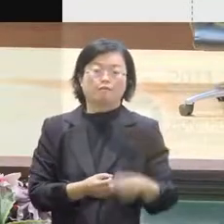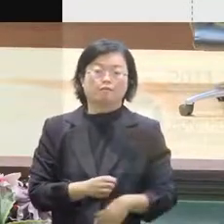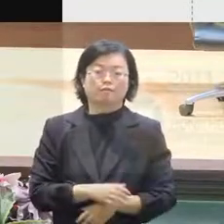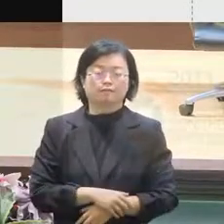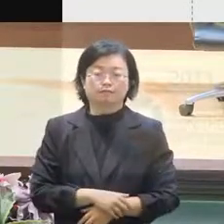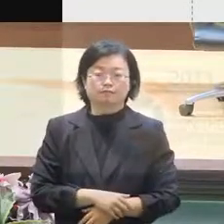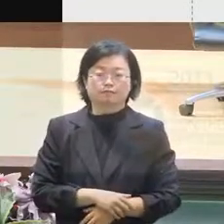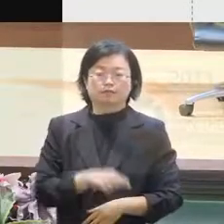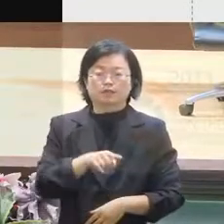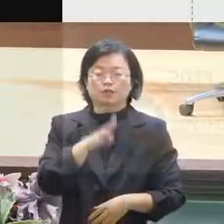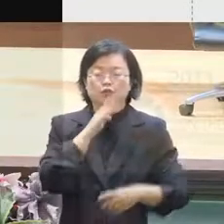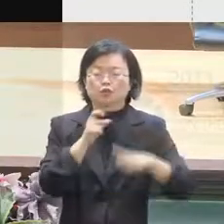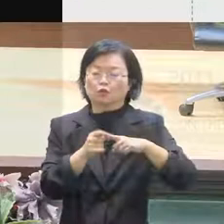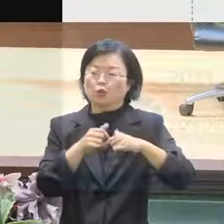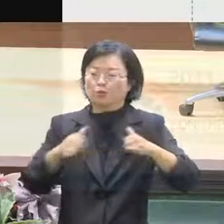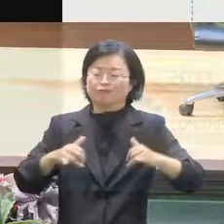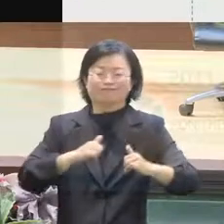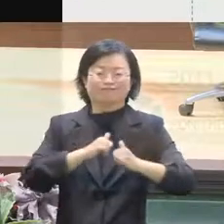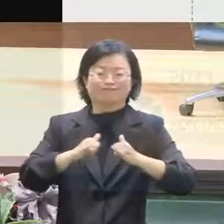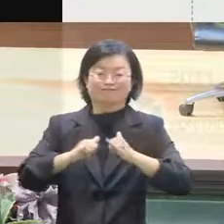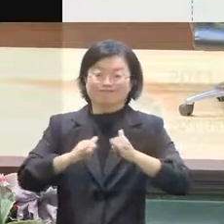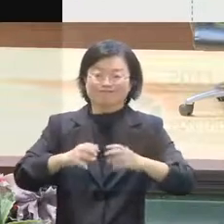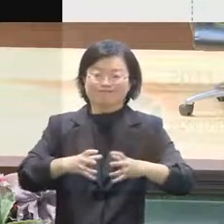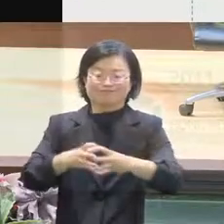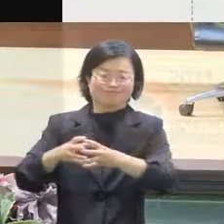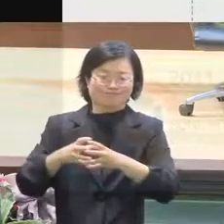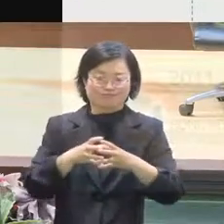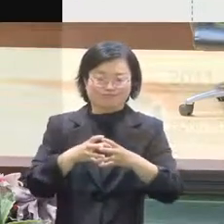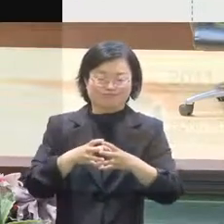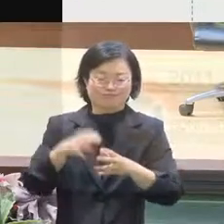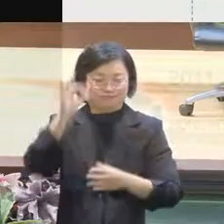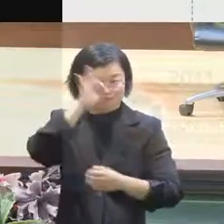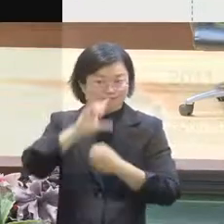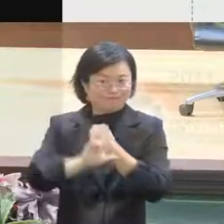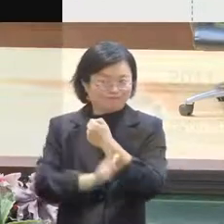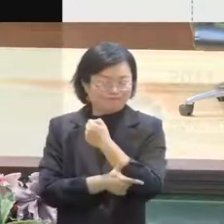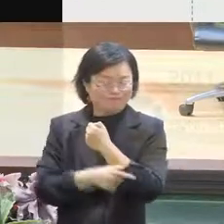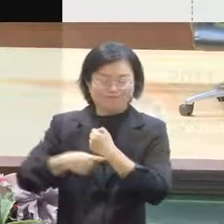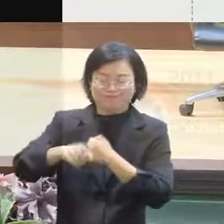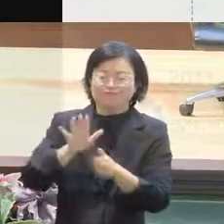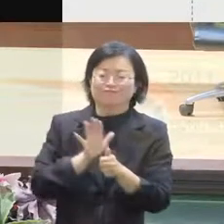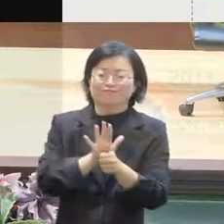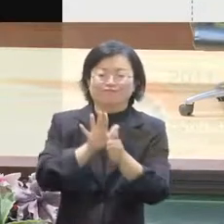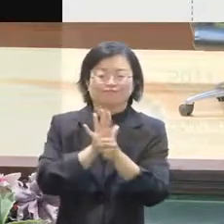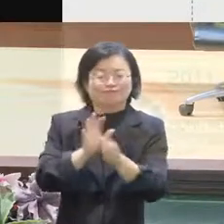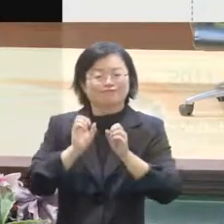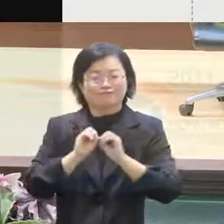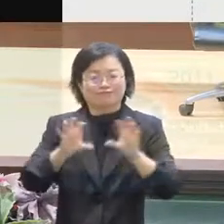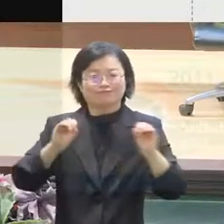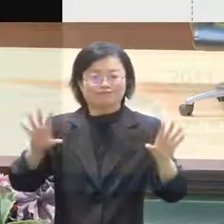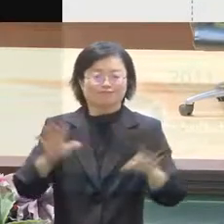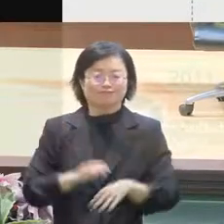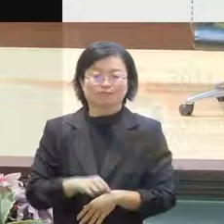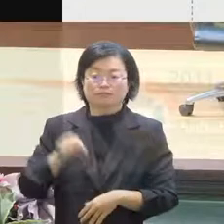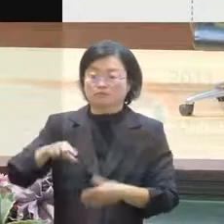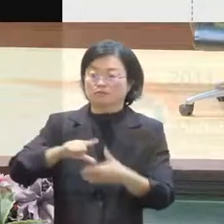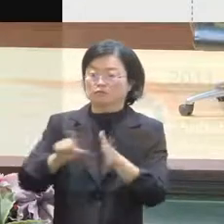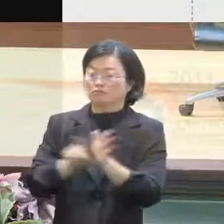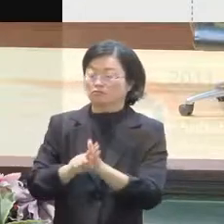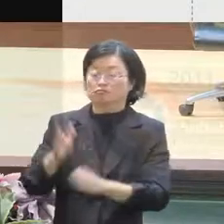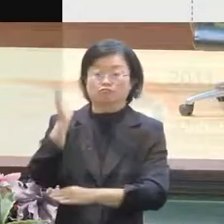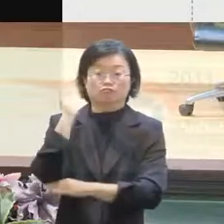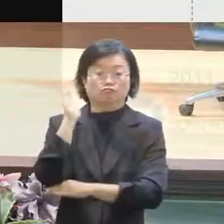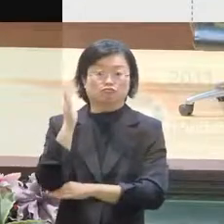民社会的团体通过一些 hackathon 的方式来推动 open data 的发展。那这个时候政府也